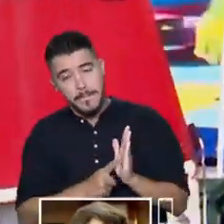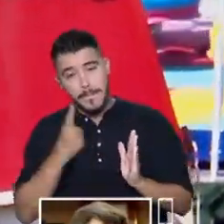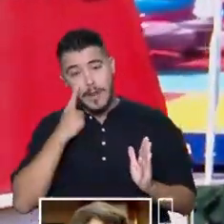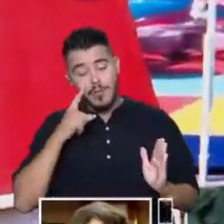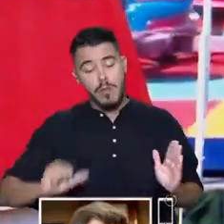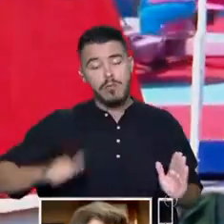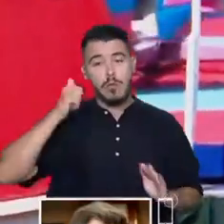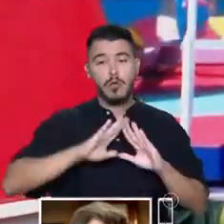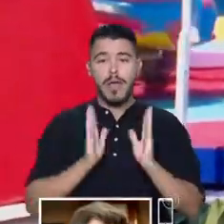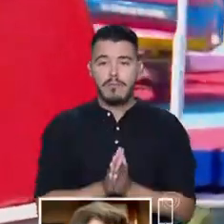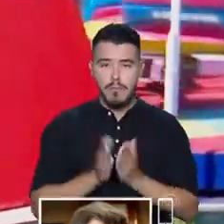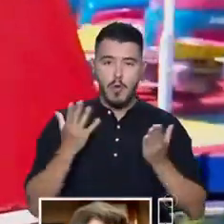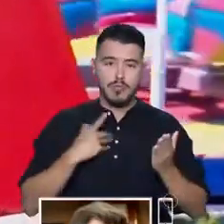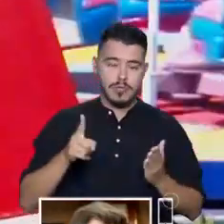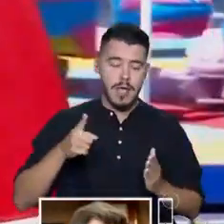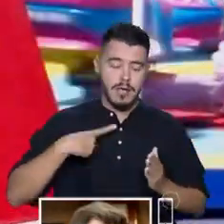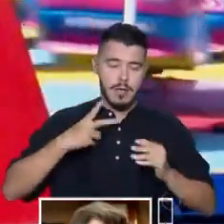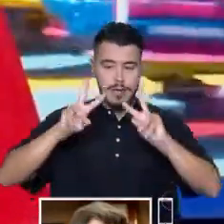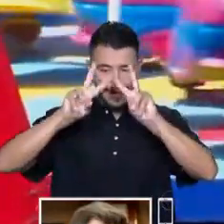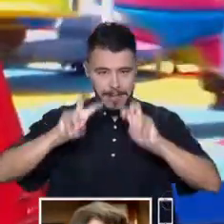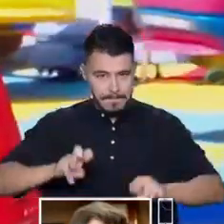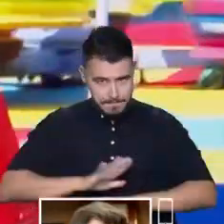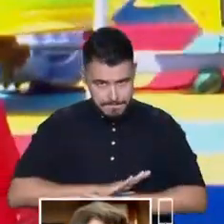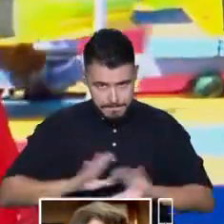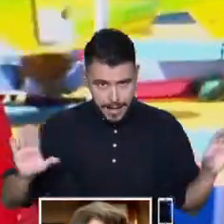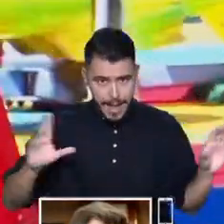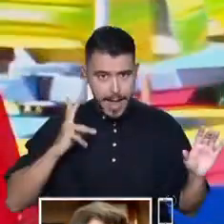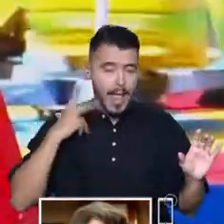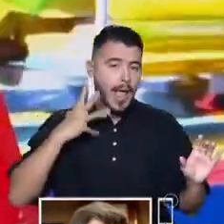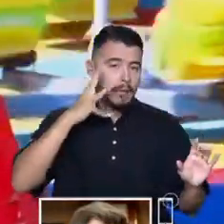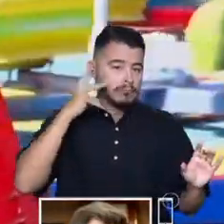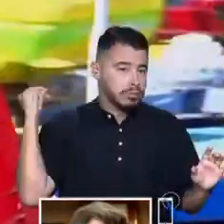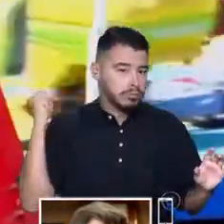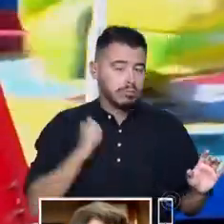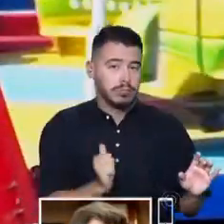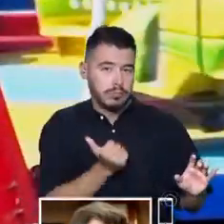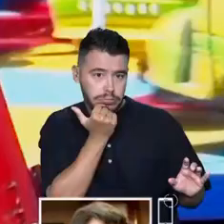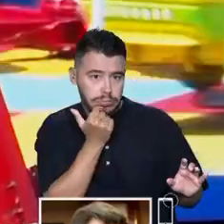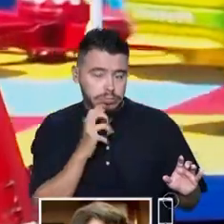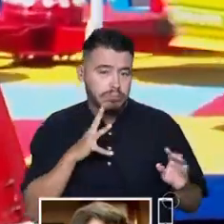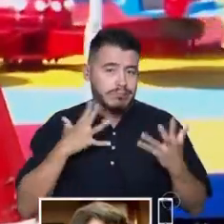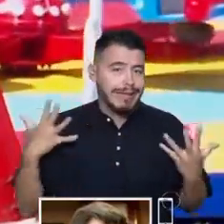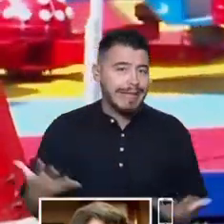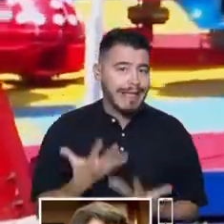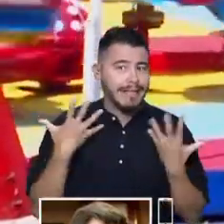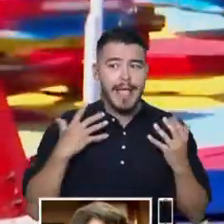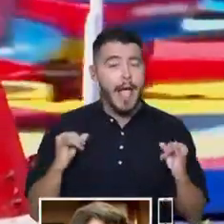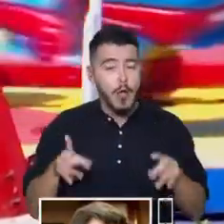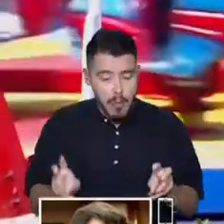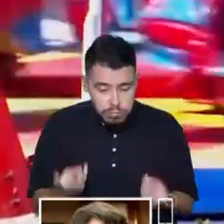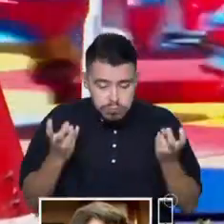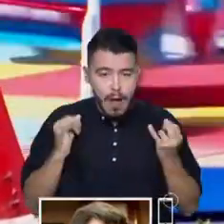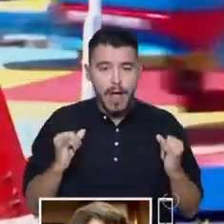Εάν δεν διαπιστωθούν από την πραγματογνωμοσύνη αμέλειες, γιατί πρόκειται περί αμελιών, έτσι. Ένα λεπτό όμως. Το ρωτάω